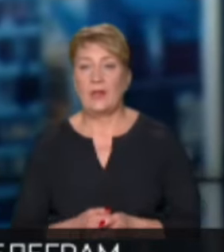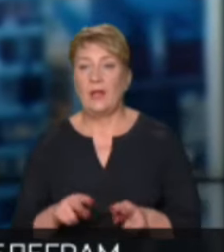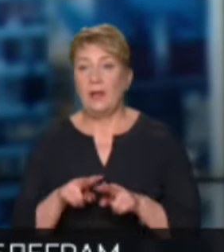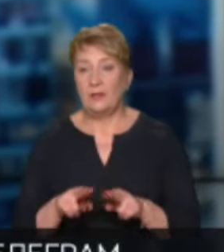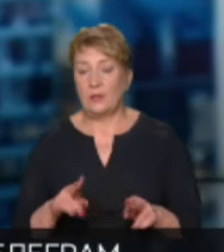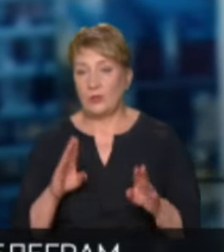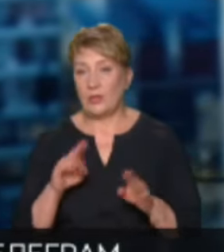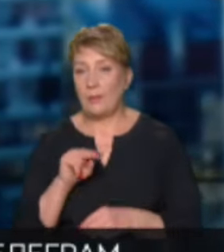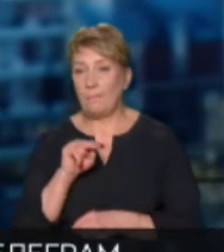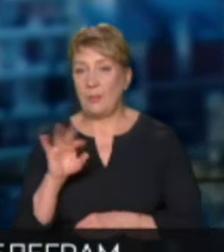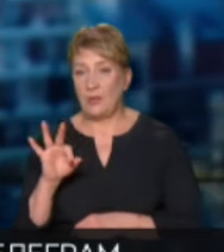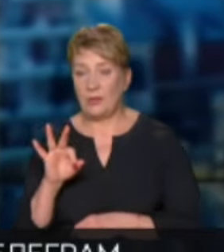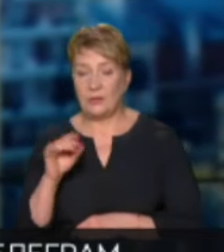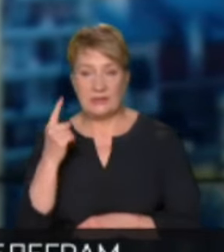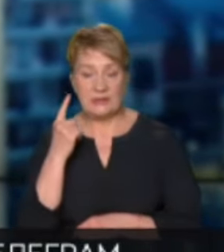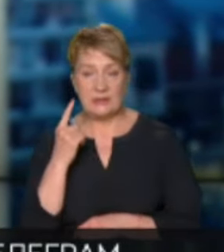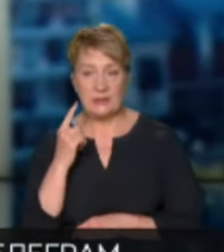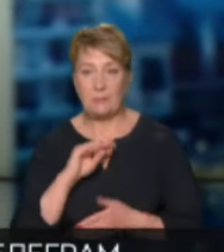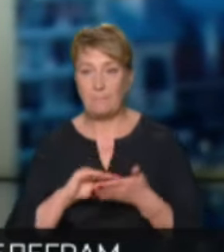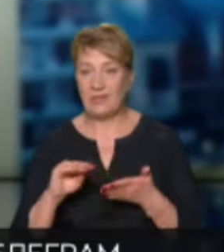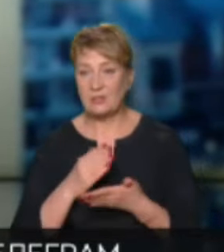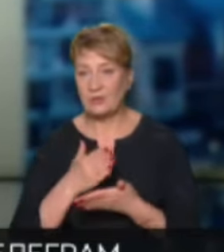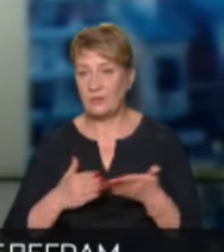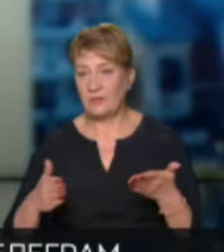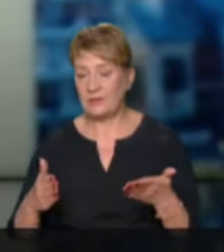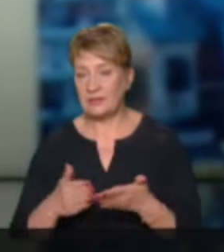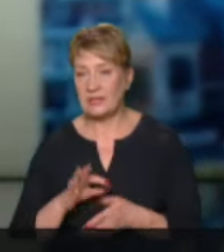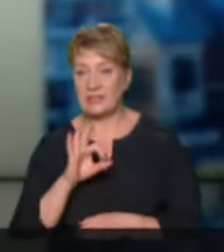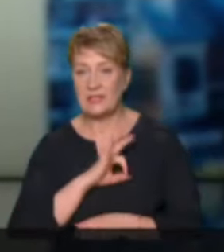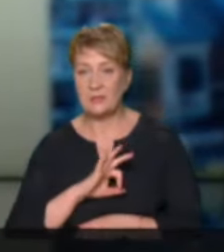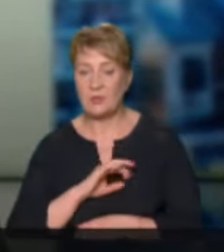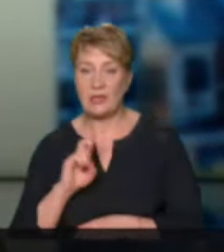сили пишуть про відбій загрози застосування балістичного озброєння для південних областей.